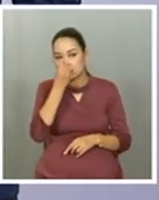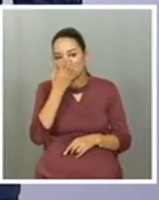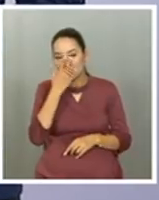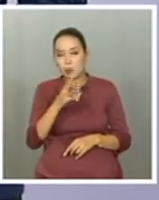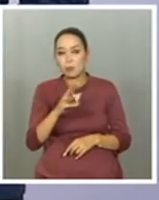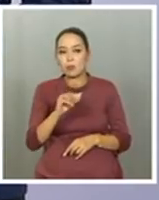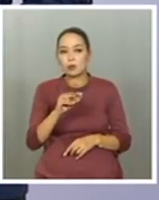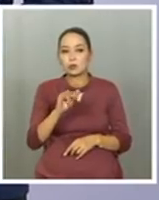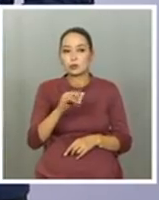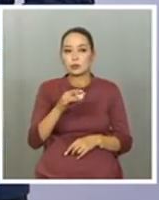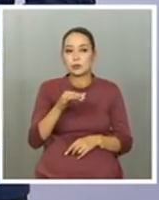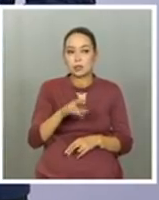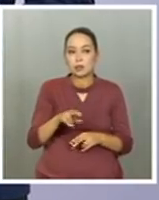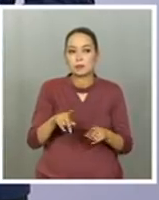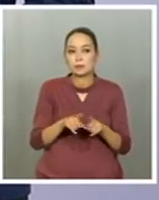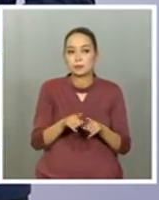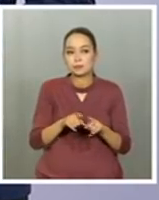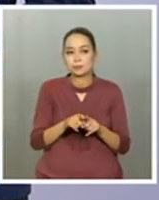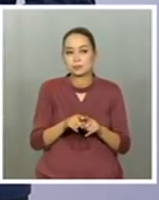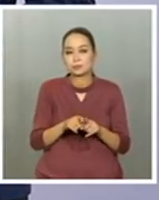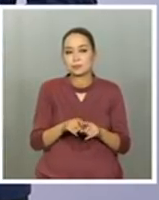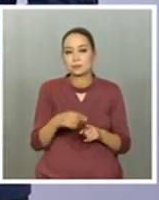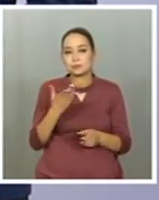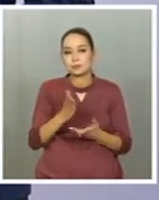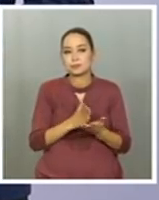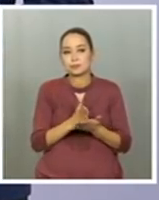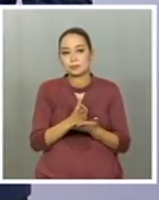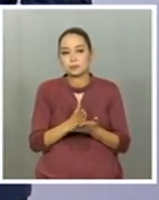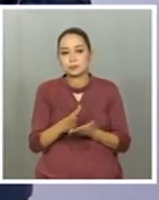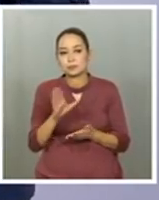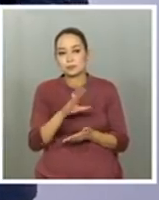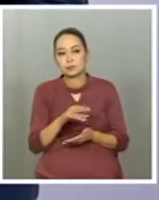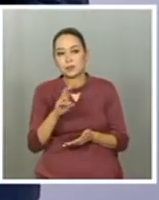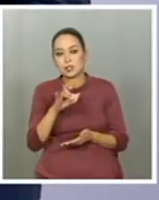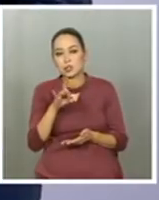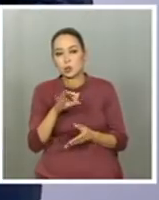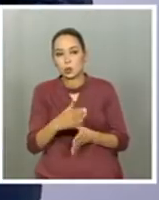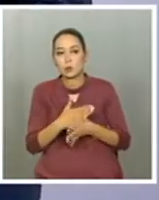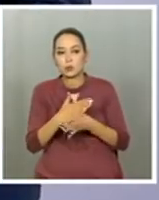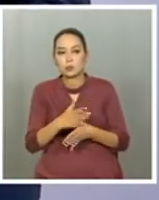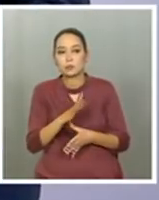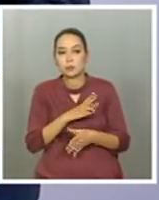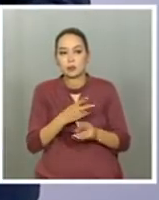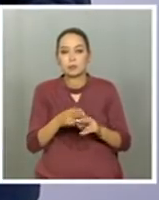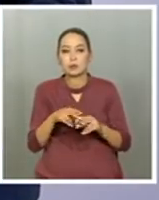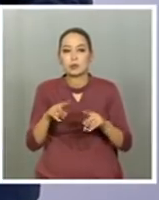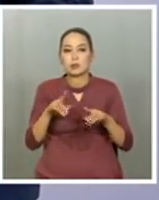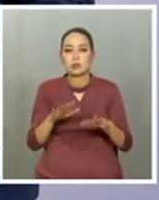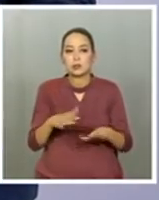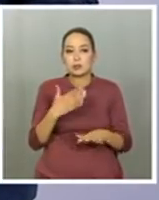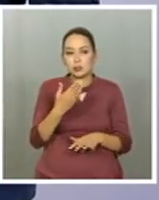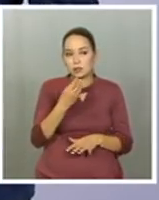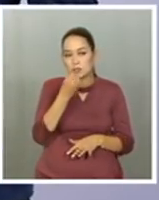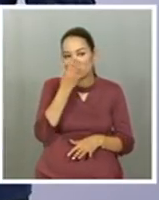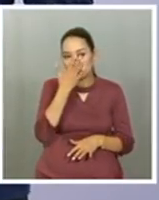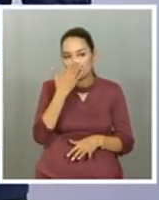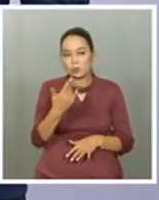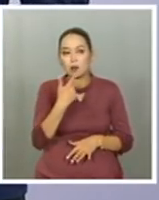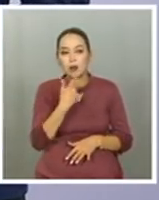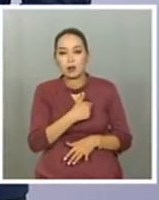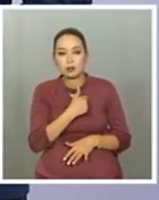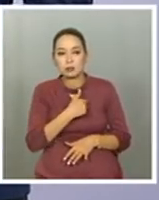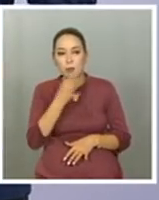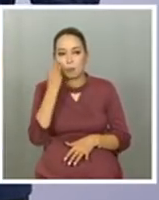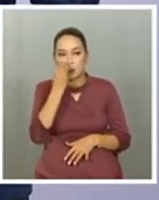қарсы саясатына КСРО көмек берген болатын. Яғни осының арқасында Жапон әскерлері Монғолия